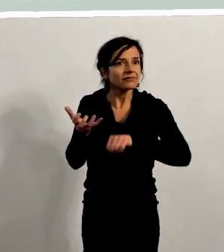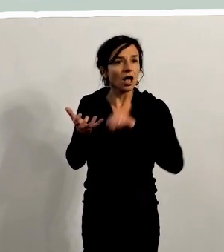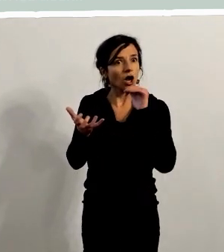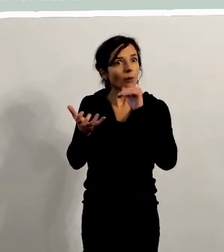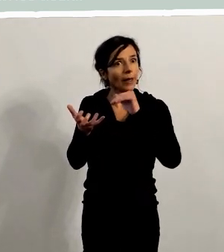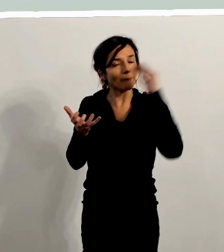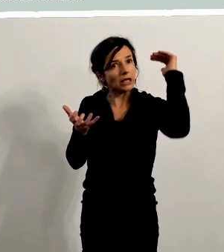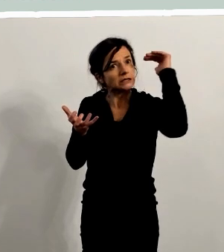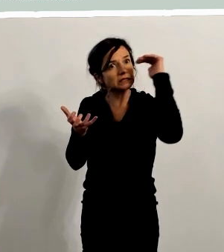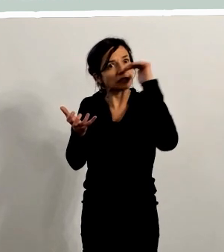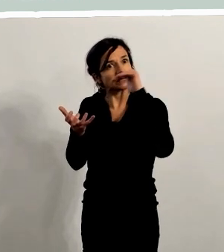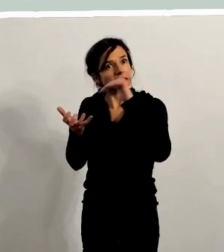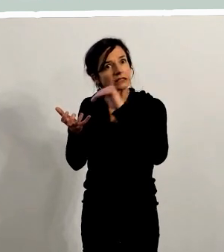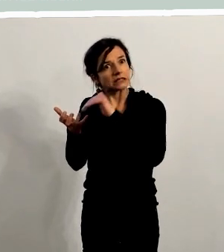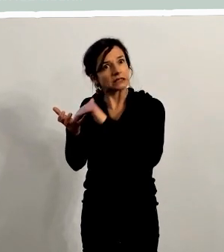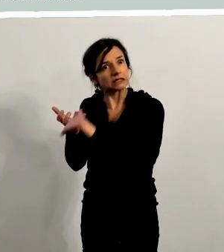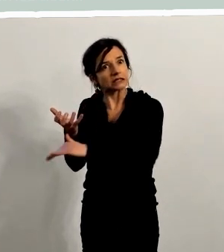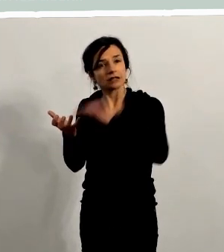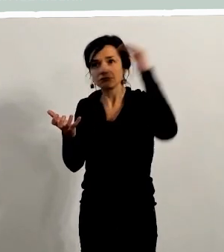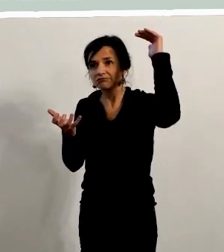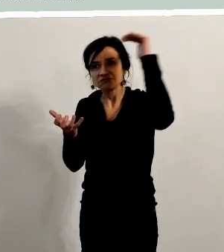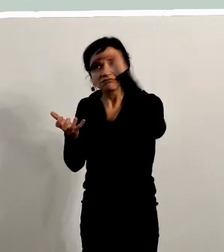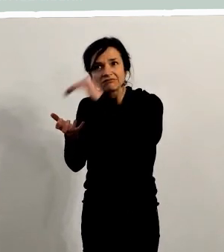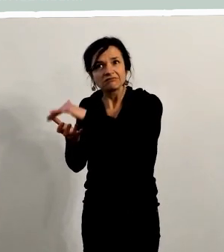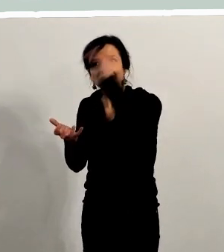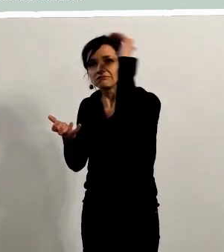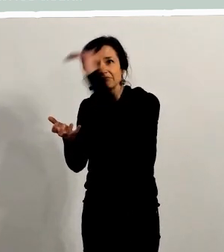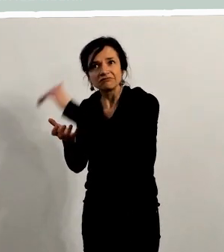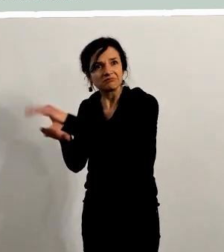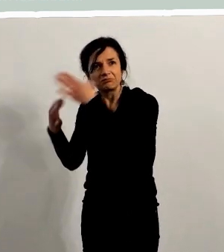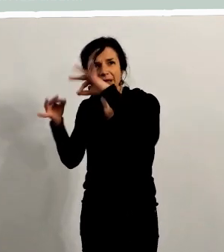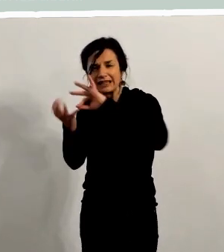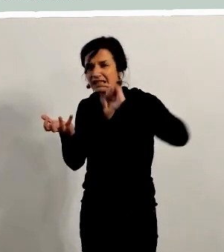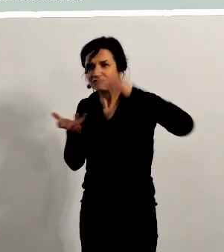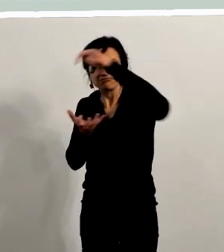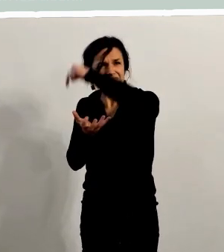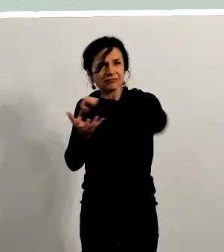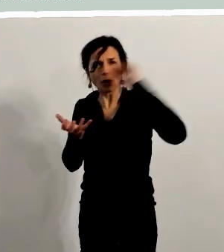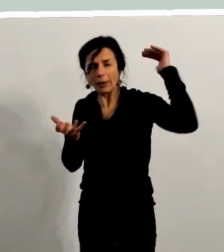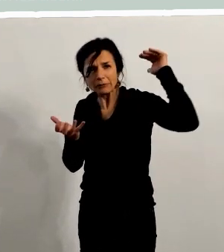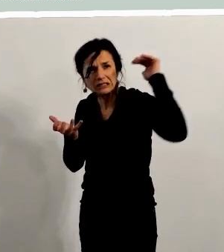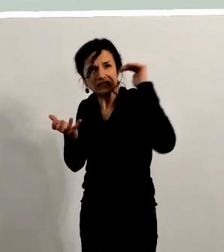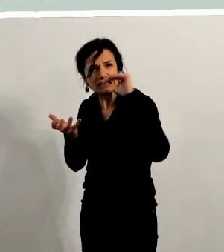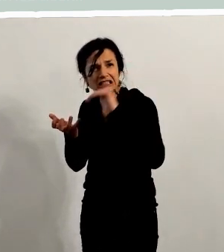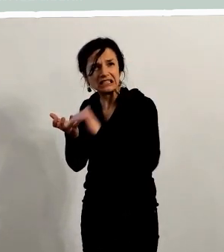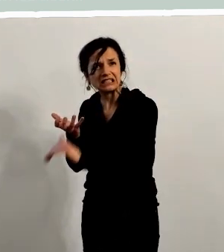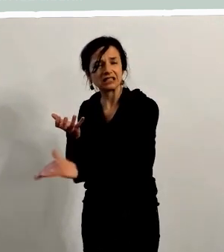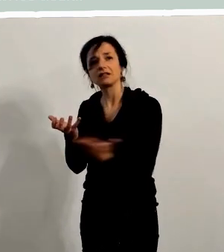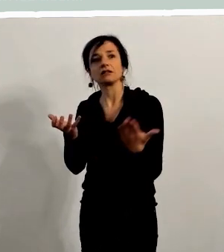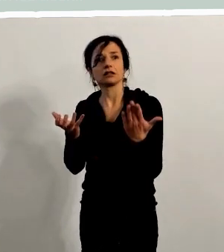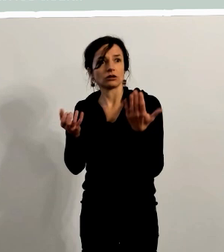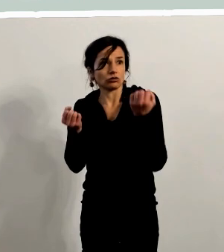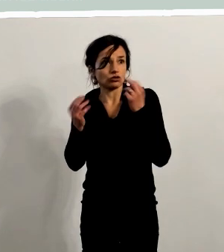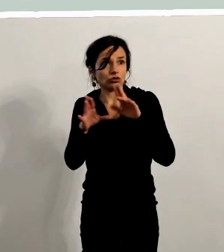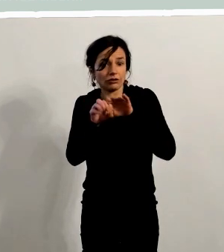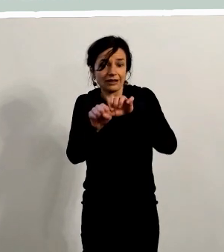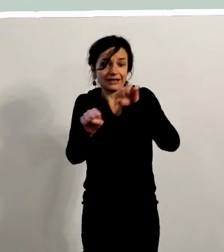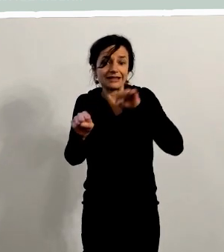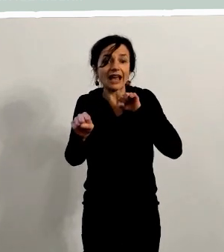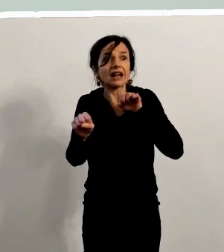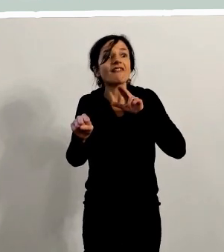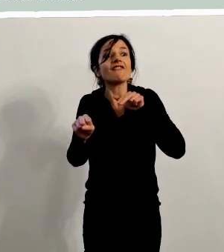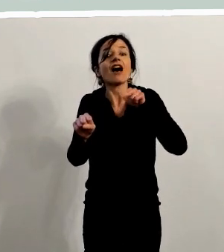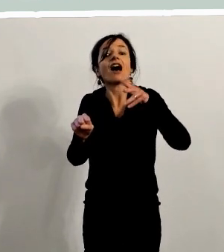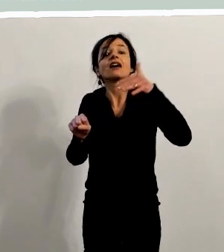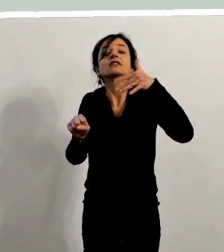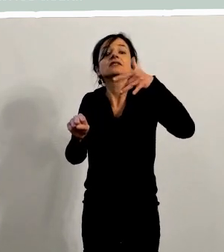ont toujours le même aspect descendant. Hein, et donc, à la fin de ce siècle, on sera donc